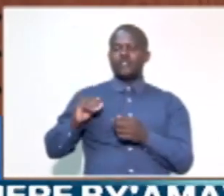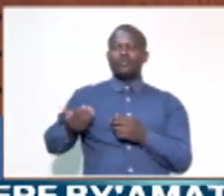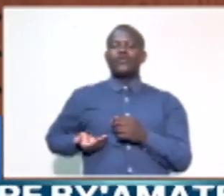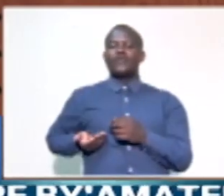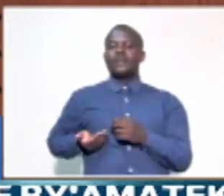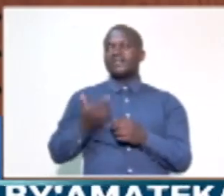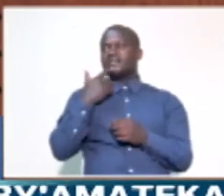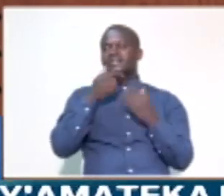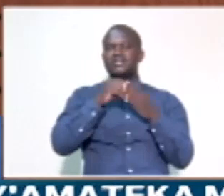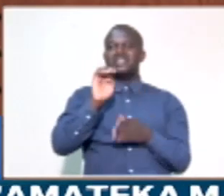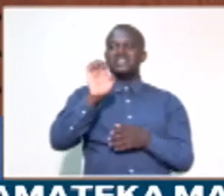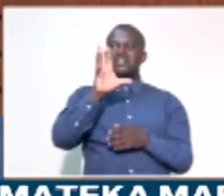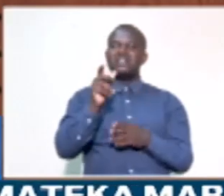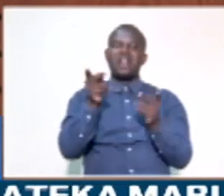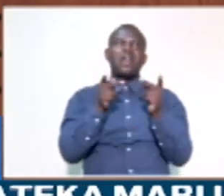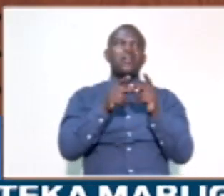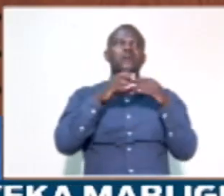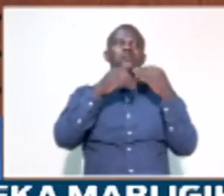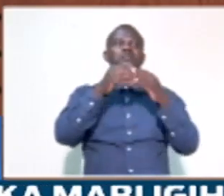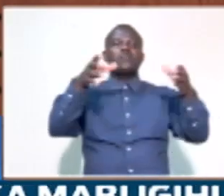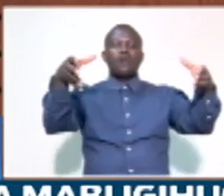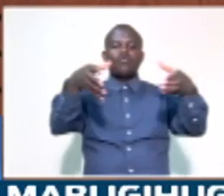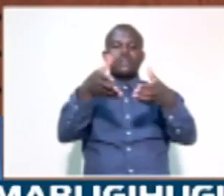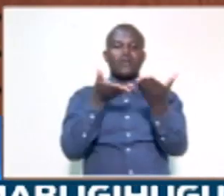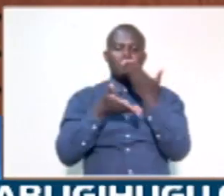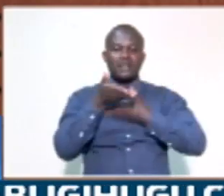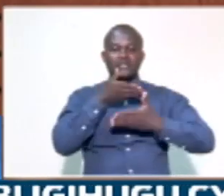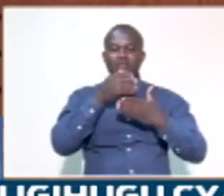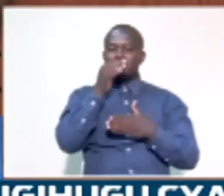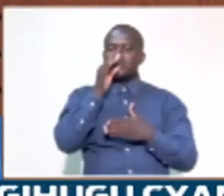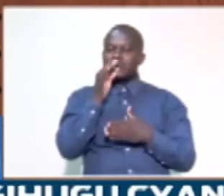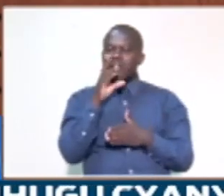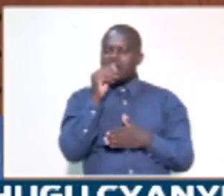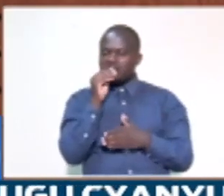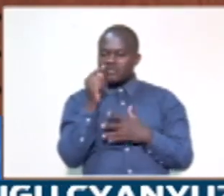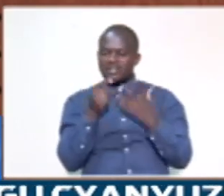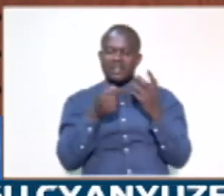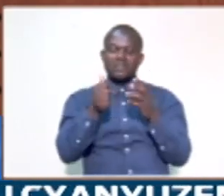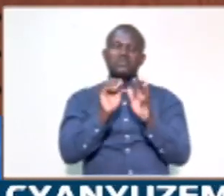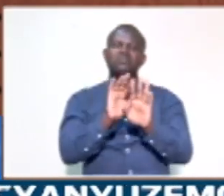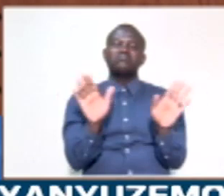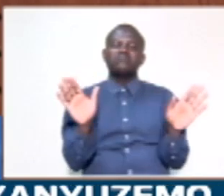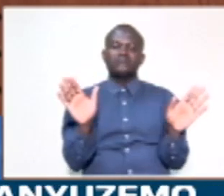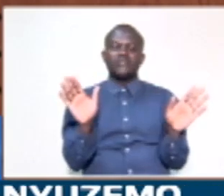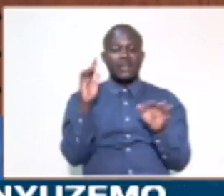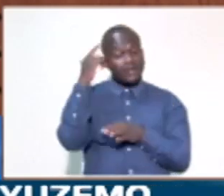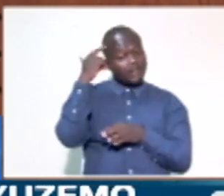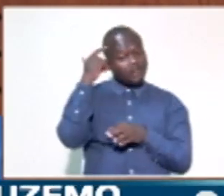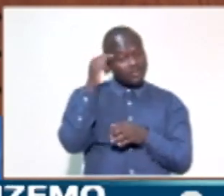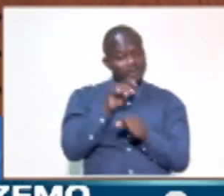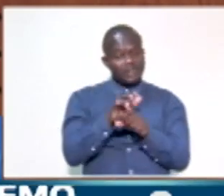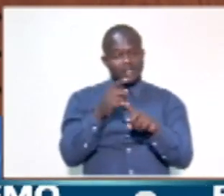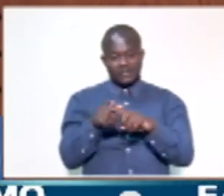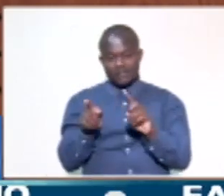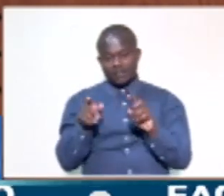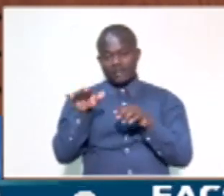ati yase na abayobozi bahurira basangira icyayi bakahavugira ibyo. Imyumvire myinshi iratandukanye